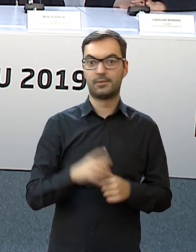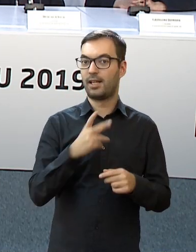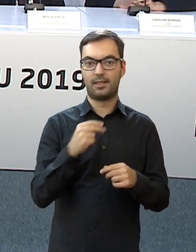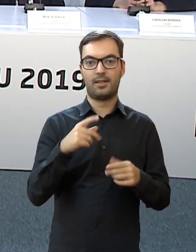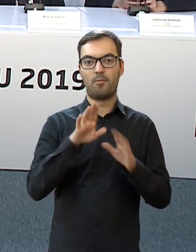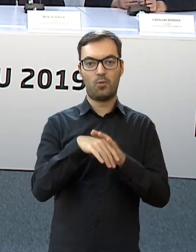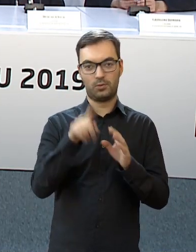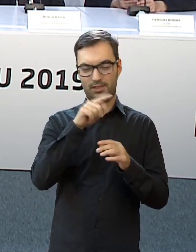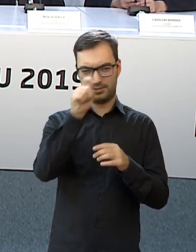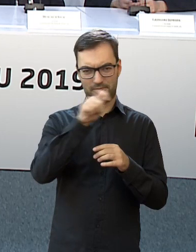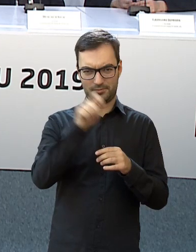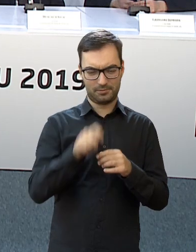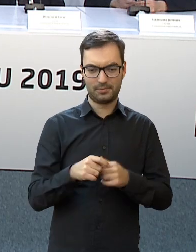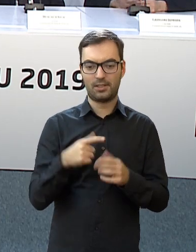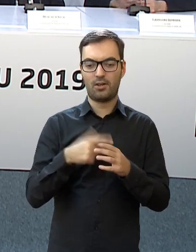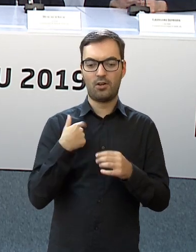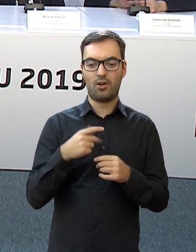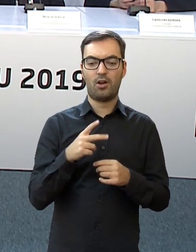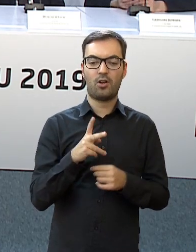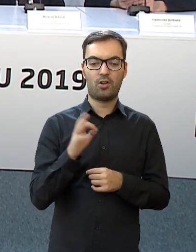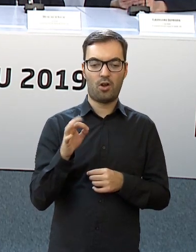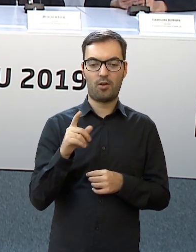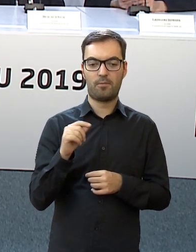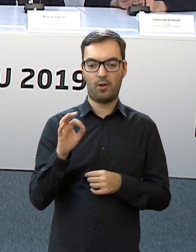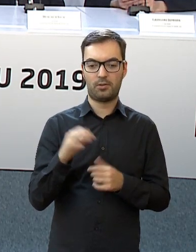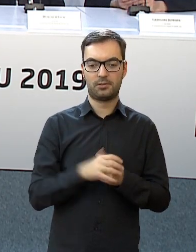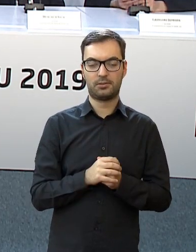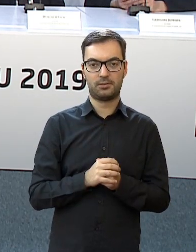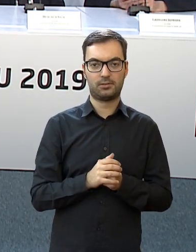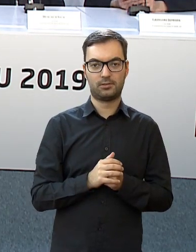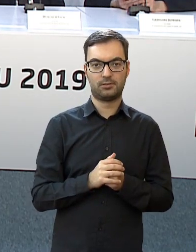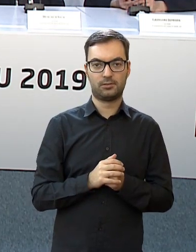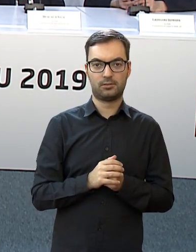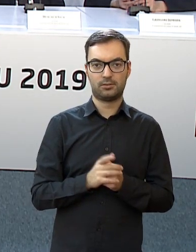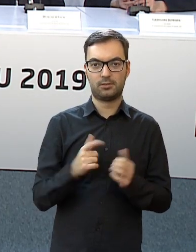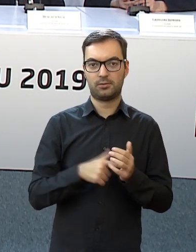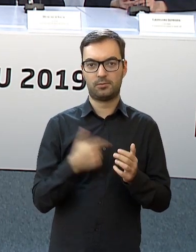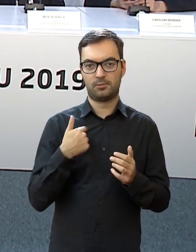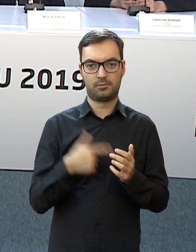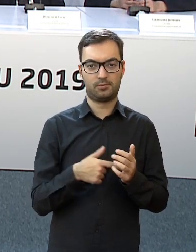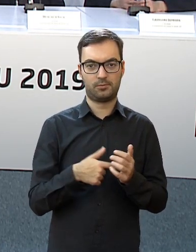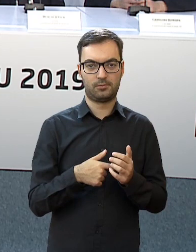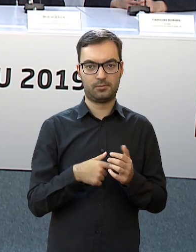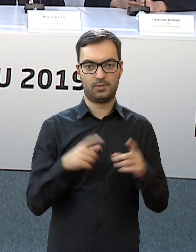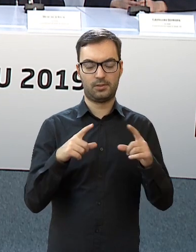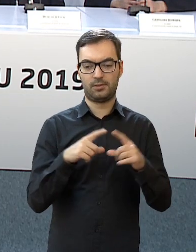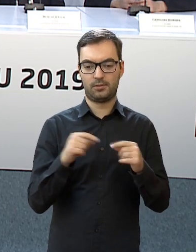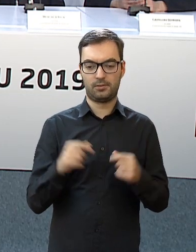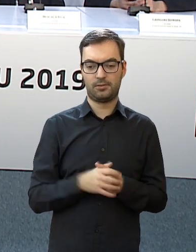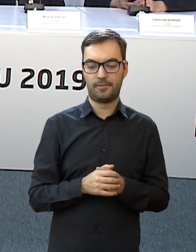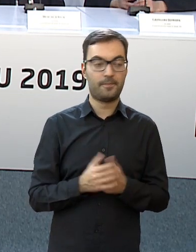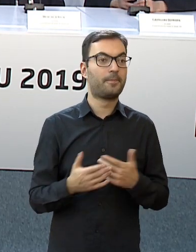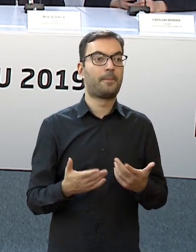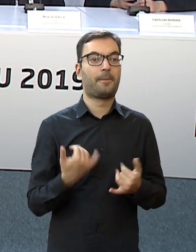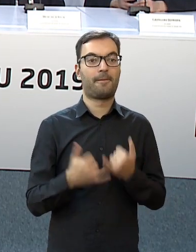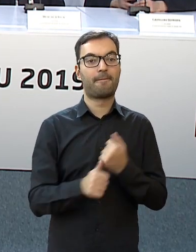puste kratki. I to była koalicja obywatelska, bo było w takiej obramówce. Proszę Państwa,